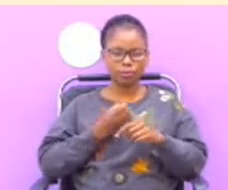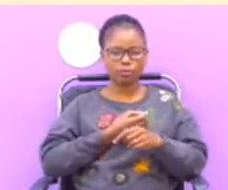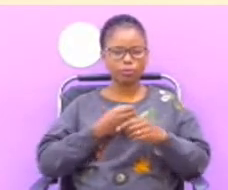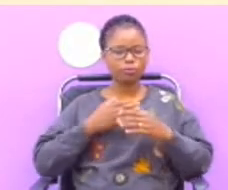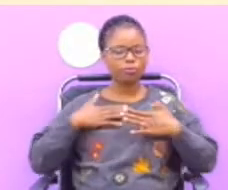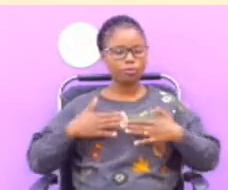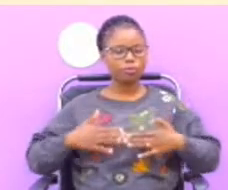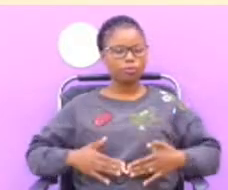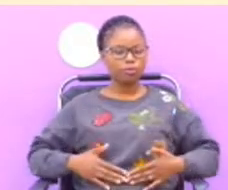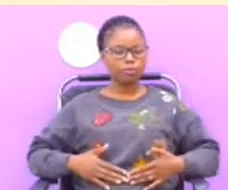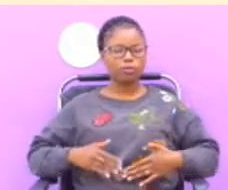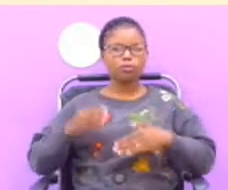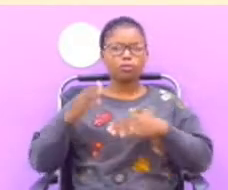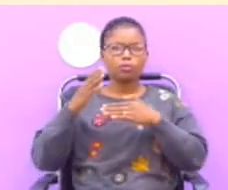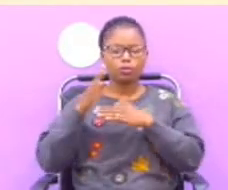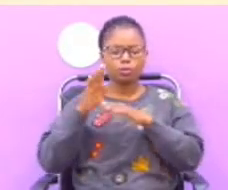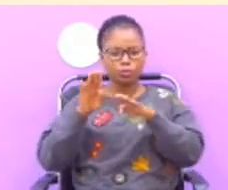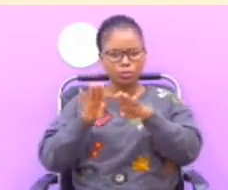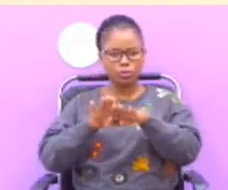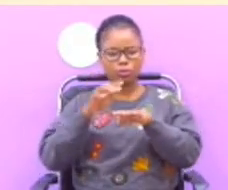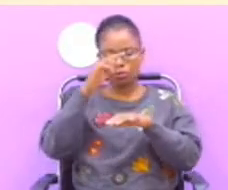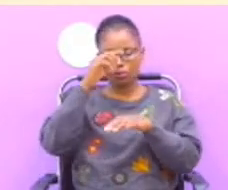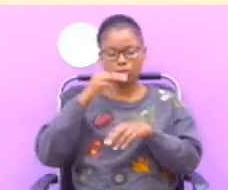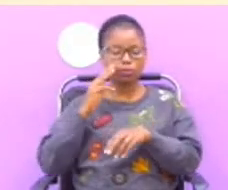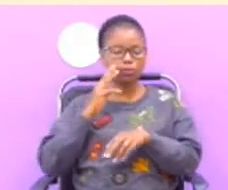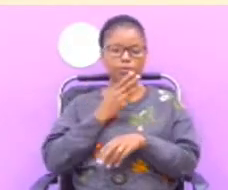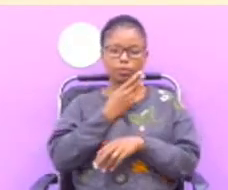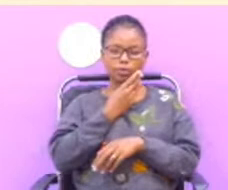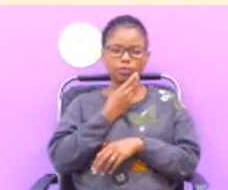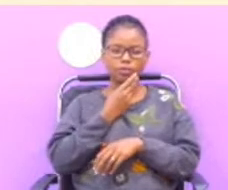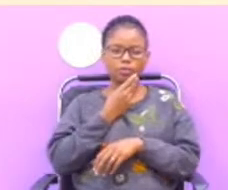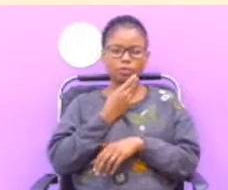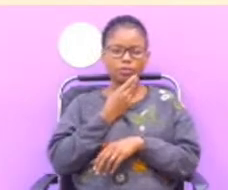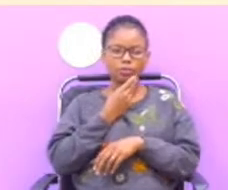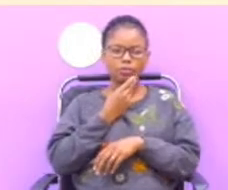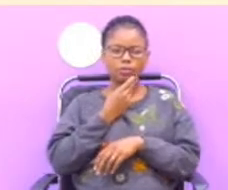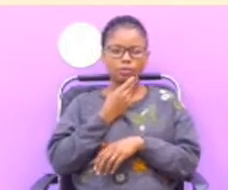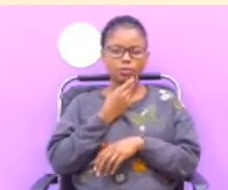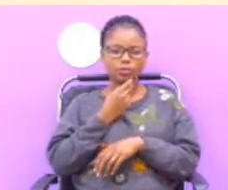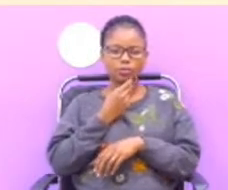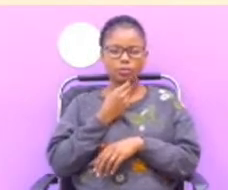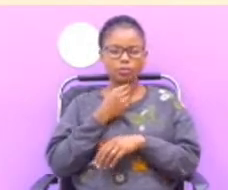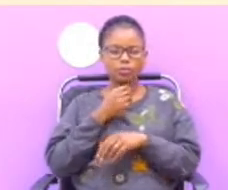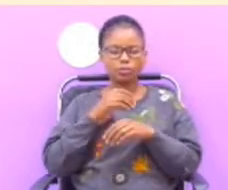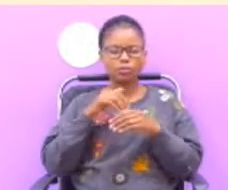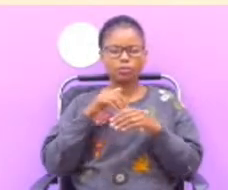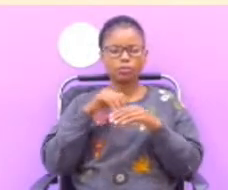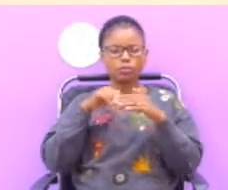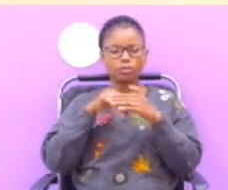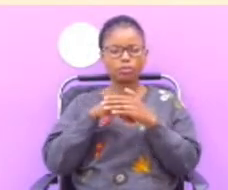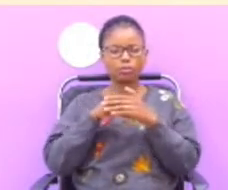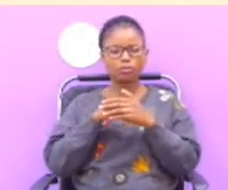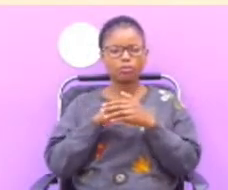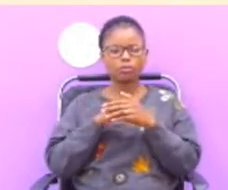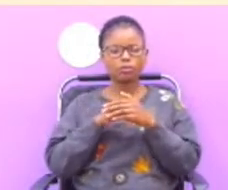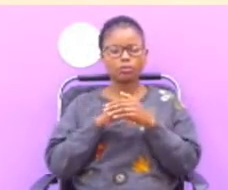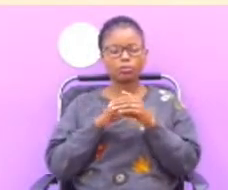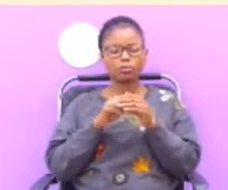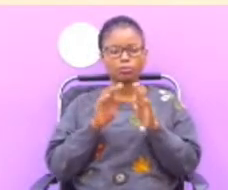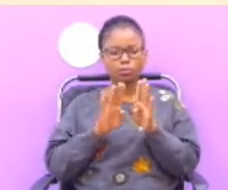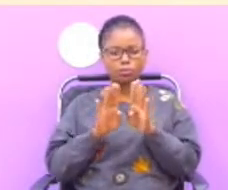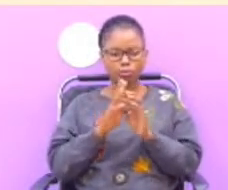Ngai mĩthinge nĩ tondũ nĩ ũrĩ tha mĩĩrĩ ĩno nĩ ĩthingũkĩte mĩanya ya mawaganu waganu ũkaingĩrĩra mwanya-inĩ